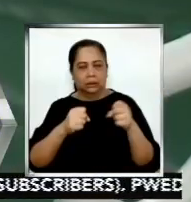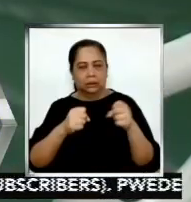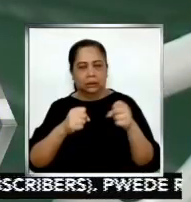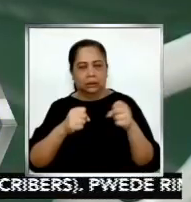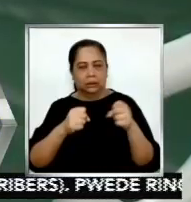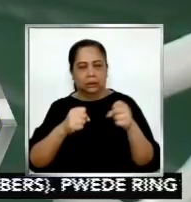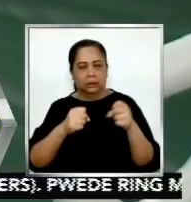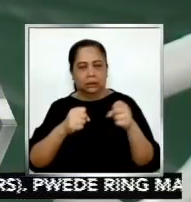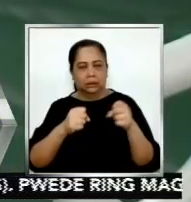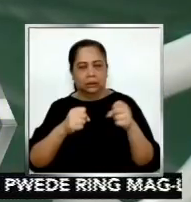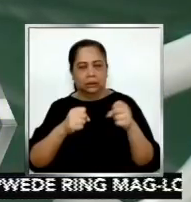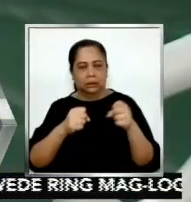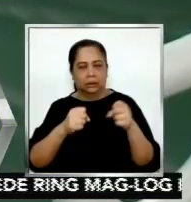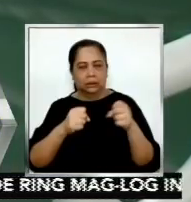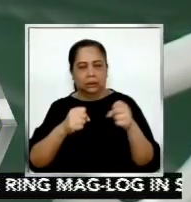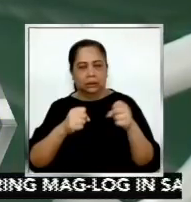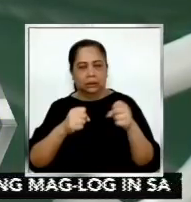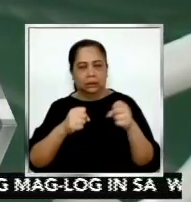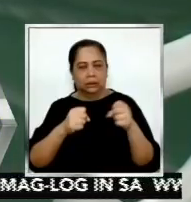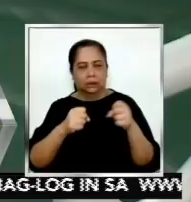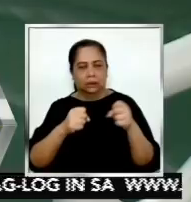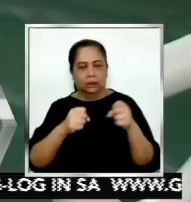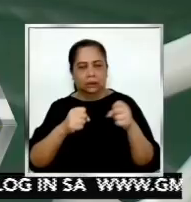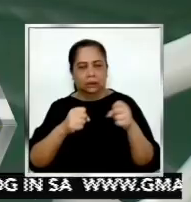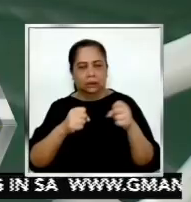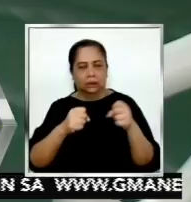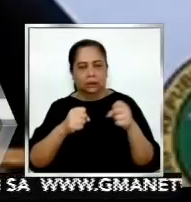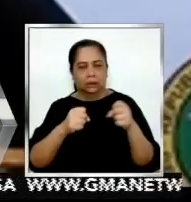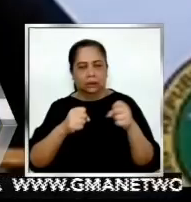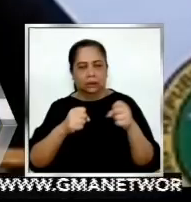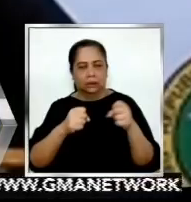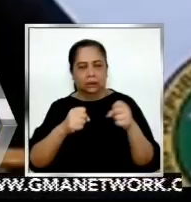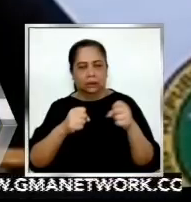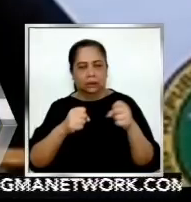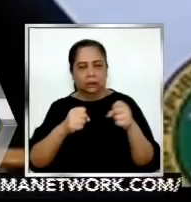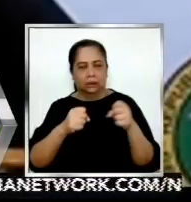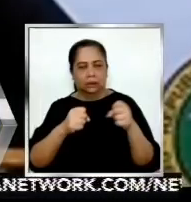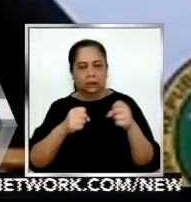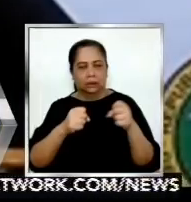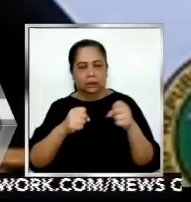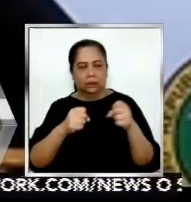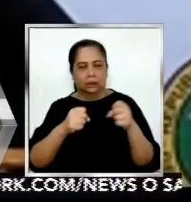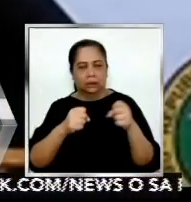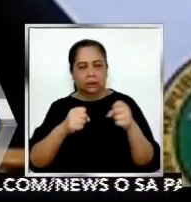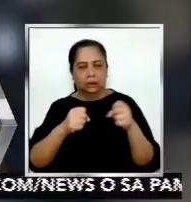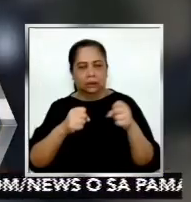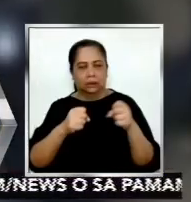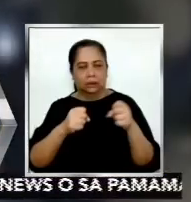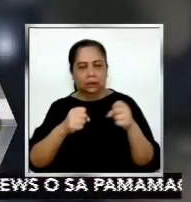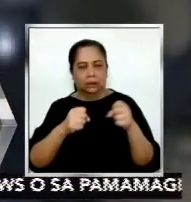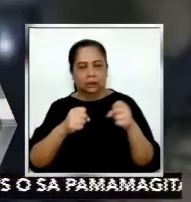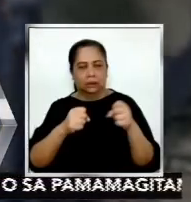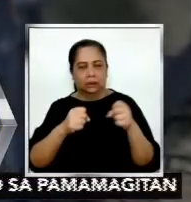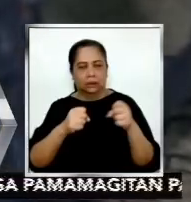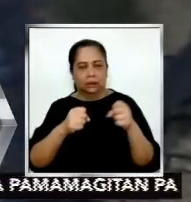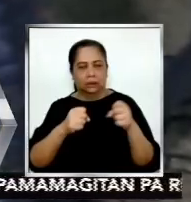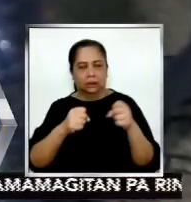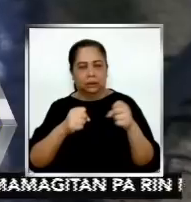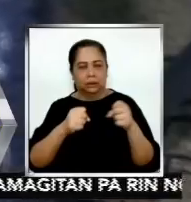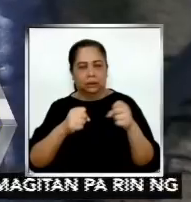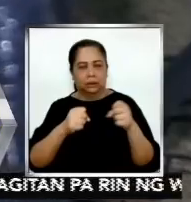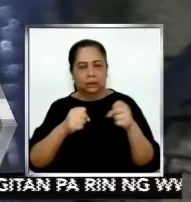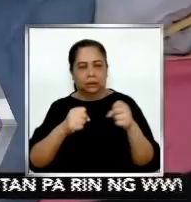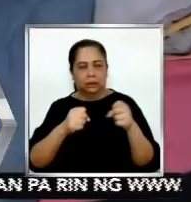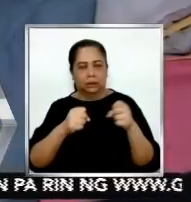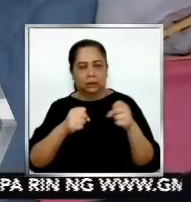at i-isolate ang ating mga symptomatics at mga close contacts instead of doing home quarantine. Ang problema raw kasi sa